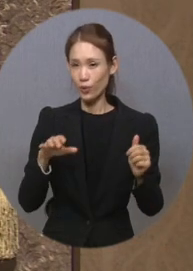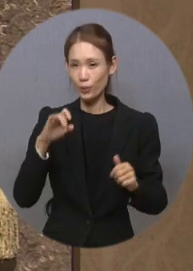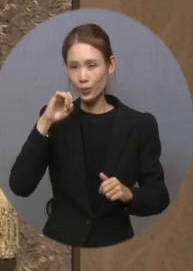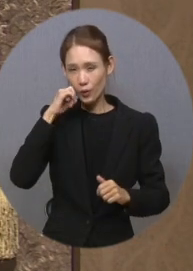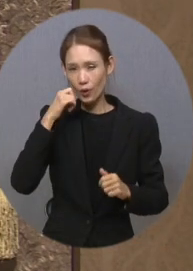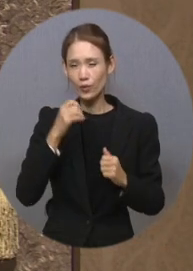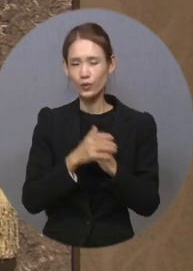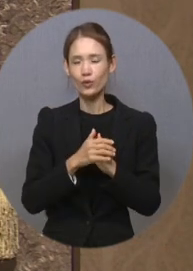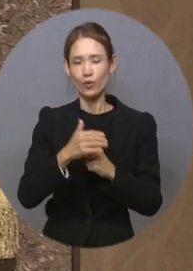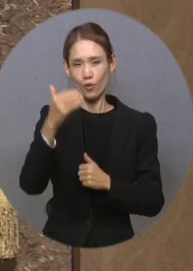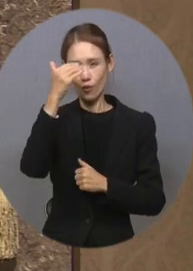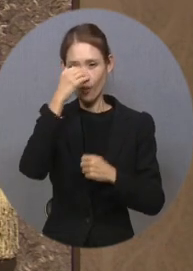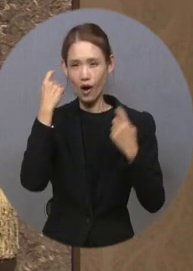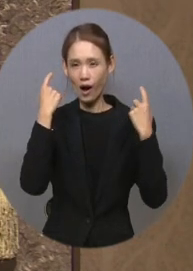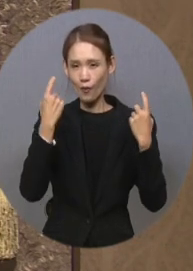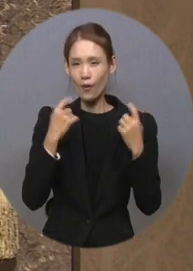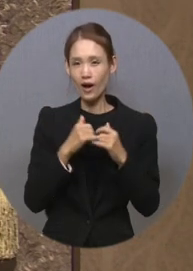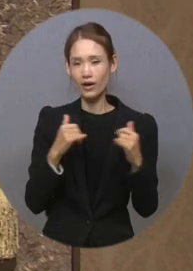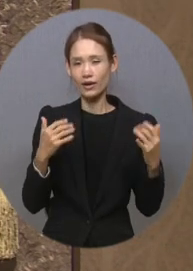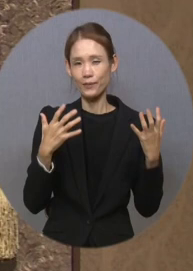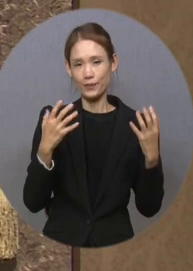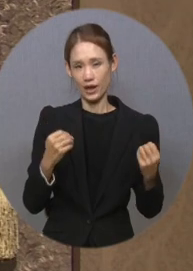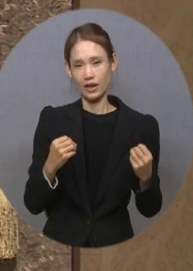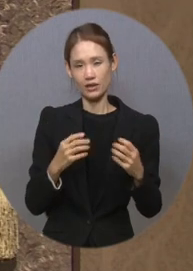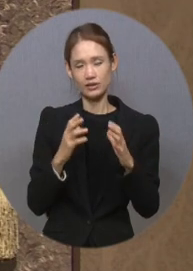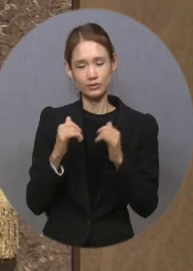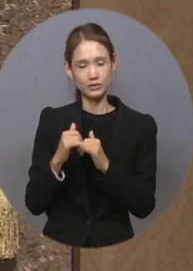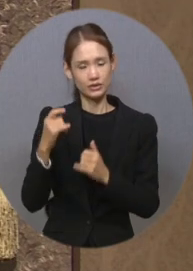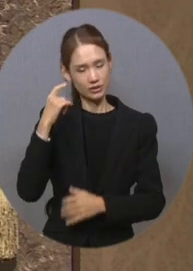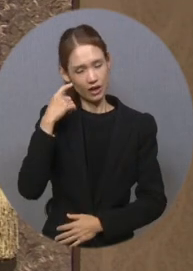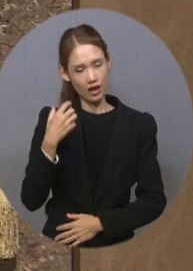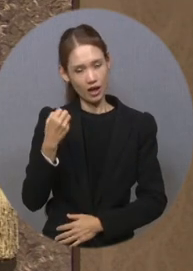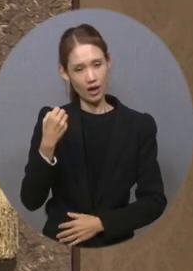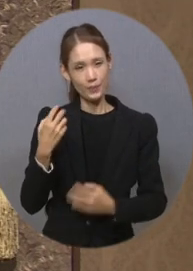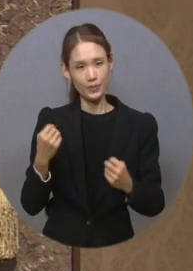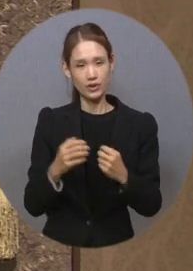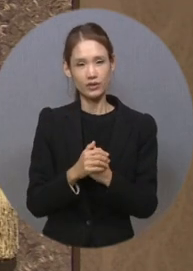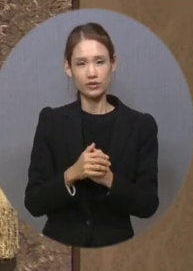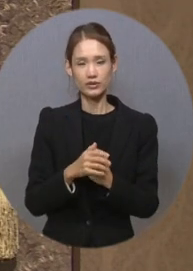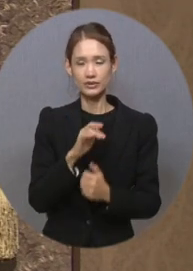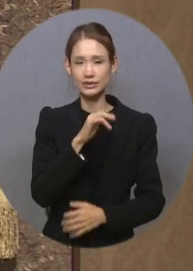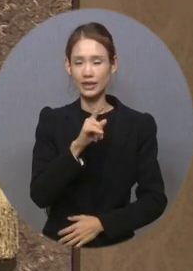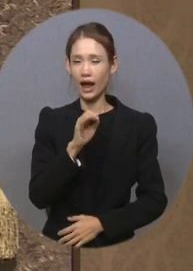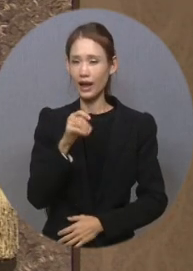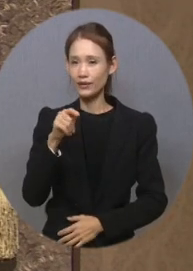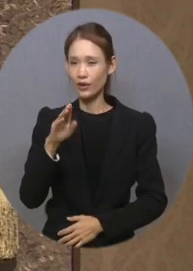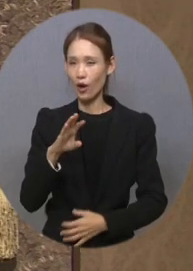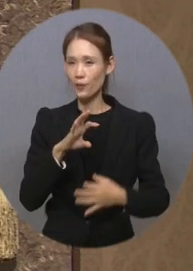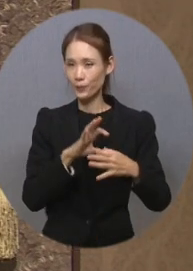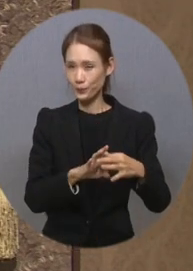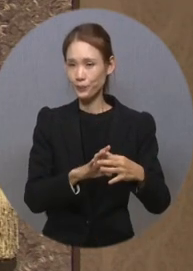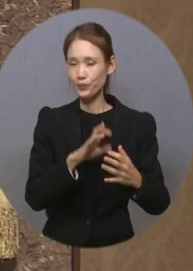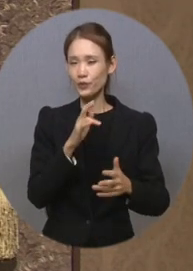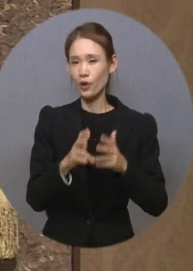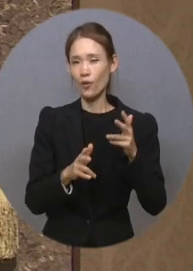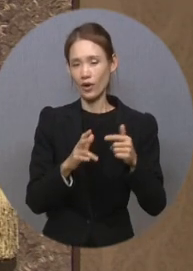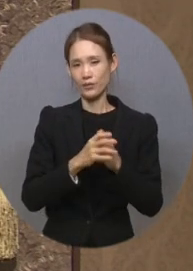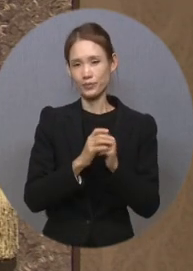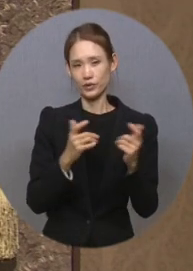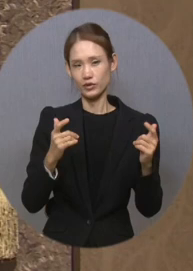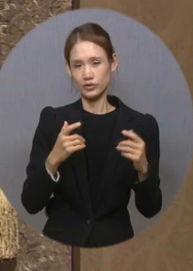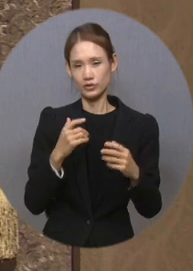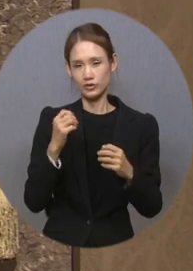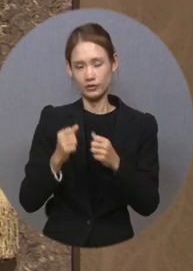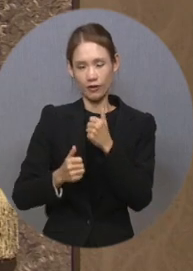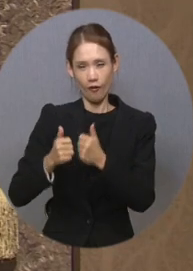일자리가 나오고 네. 시민들이 많은 생업을 하고 계시는데 또 우리 산업 분야에서도 우리 경쟁력을 가지고